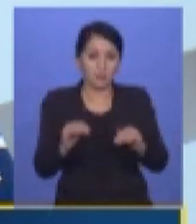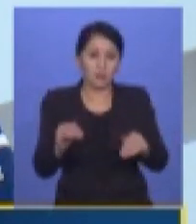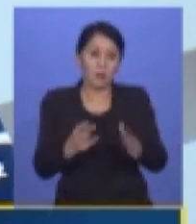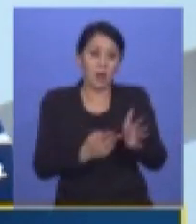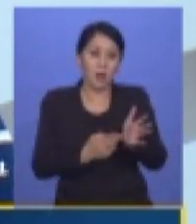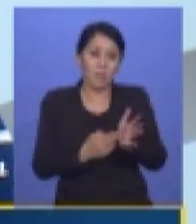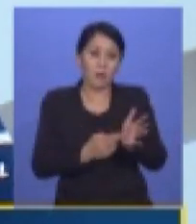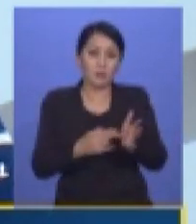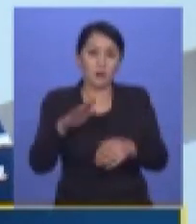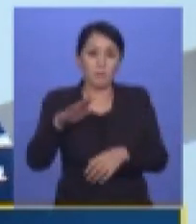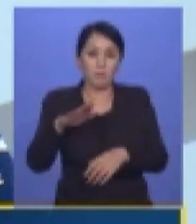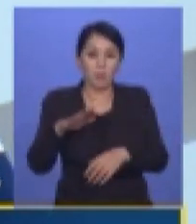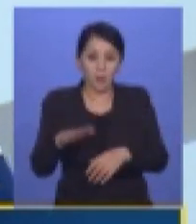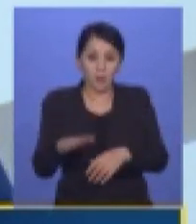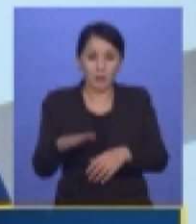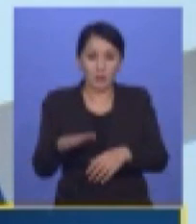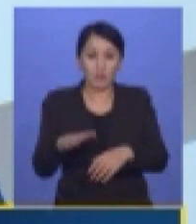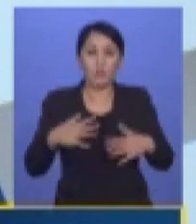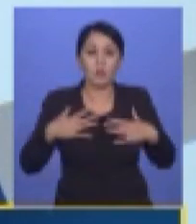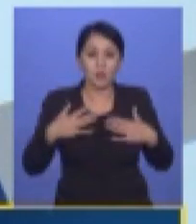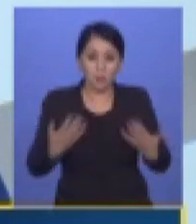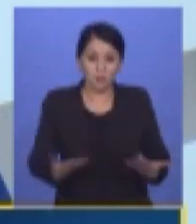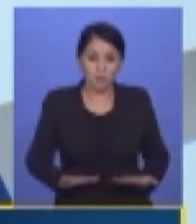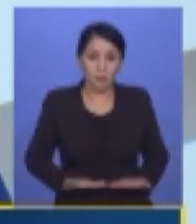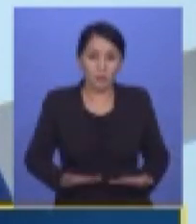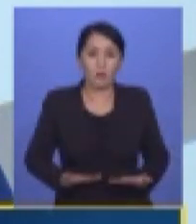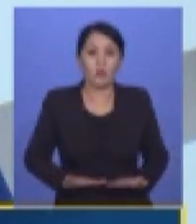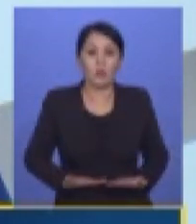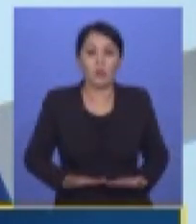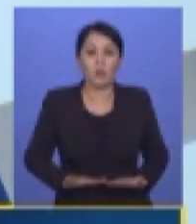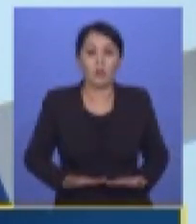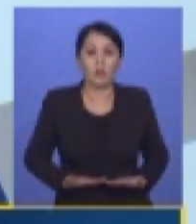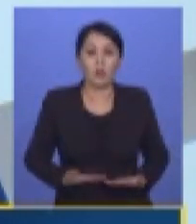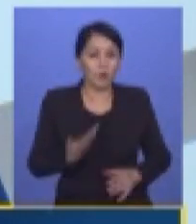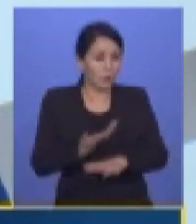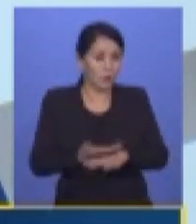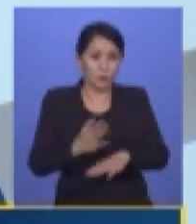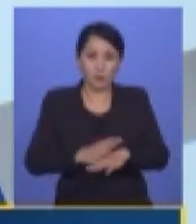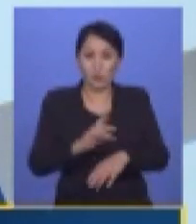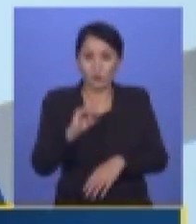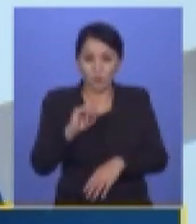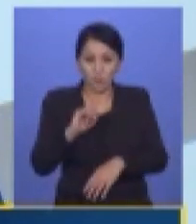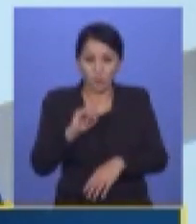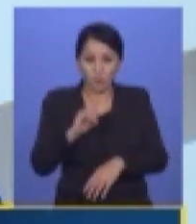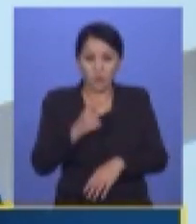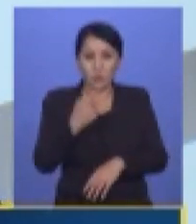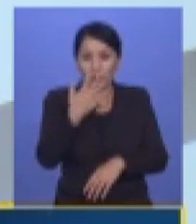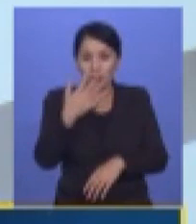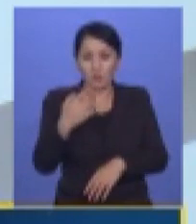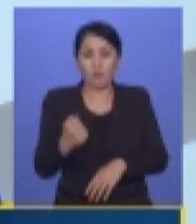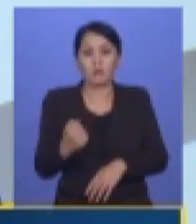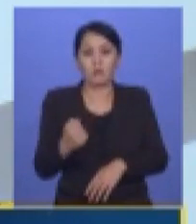операциядан шығып, бала қазір түнде тірі. Енді жағдай өте ауыр, жарақат алғаны